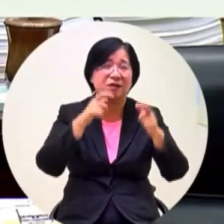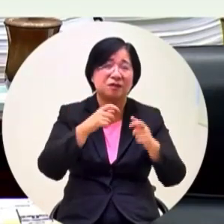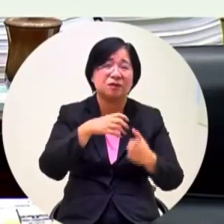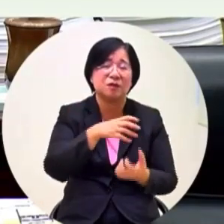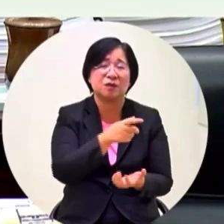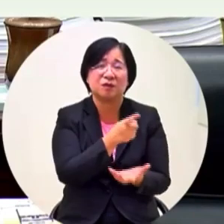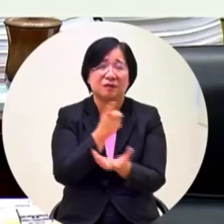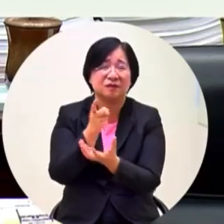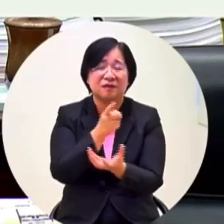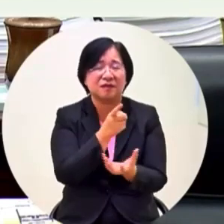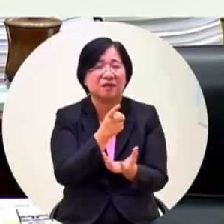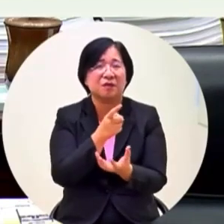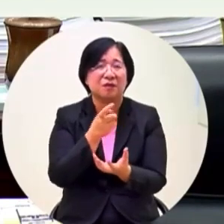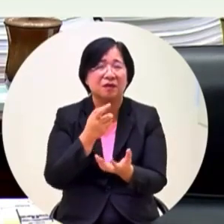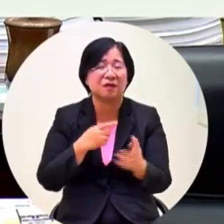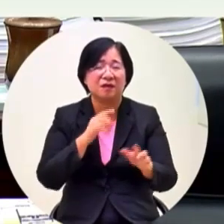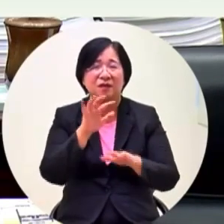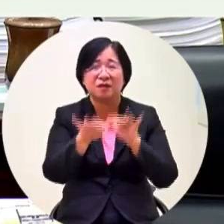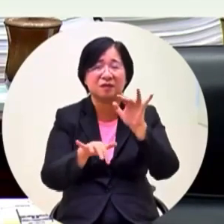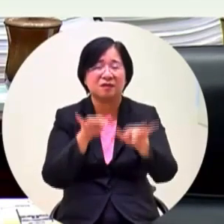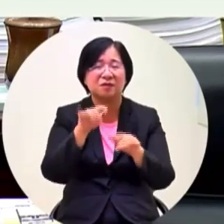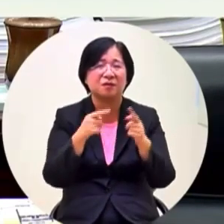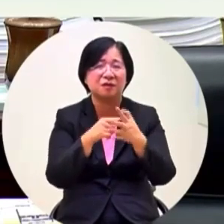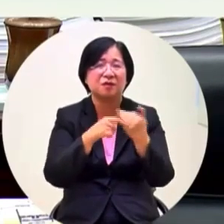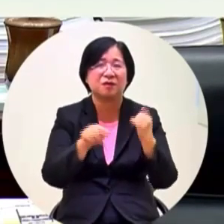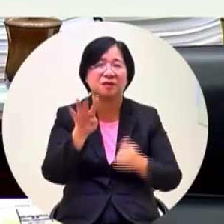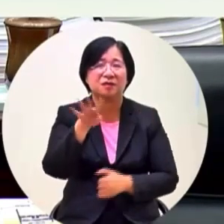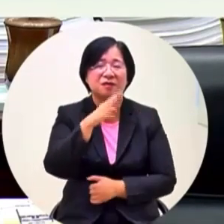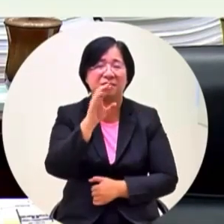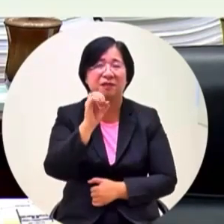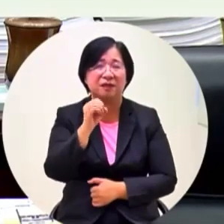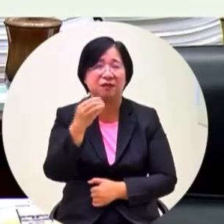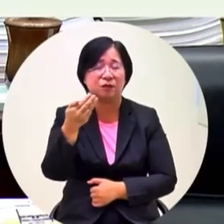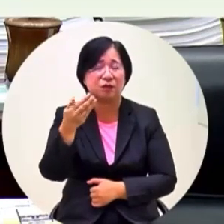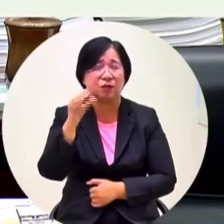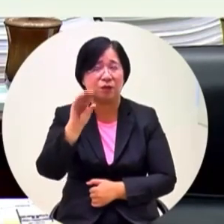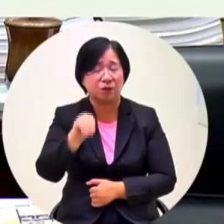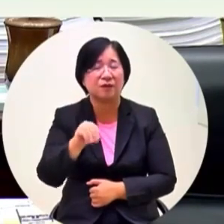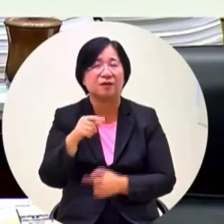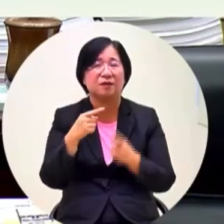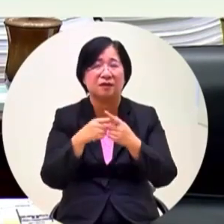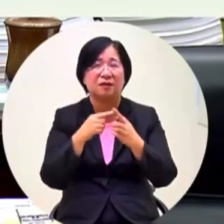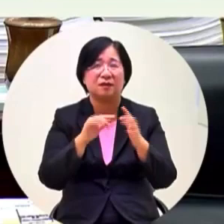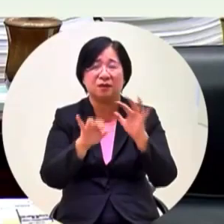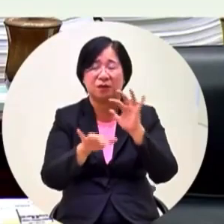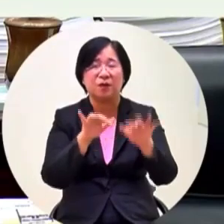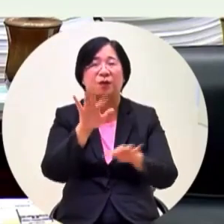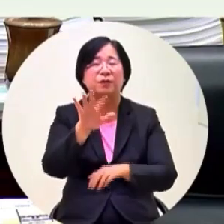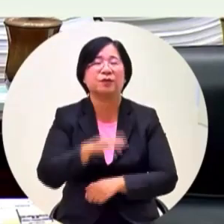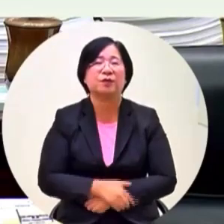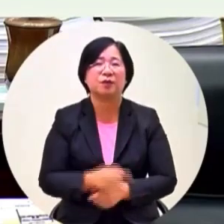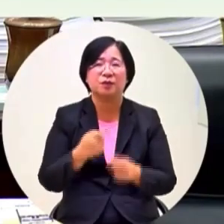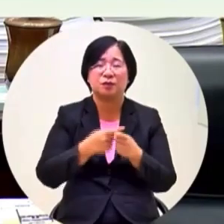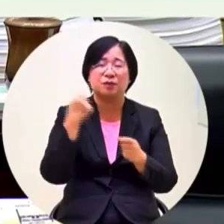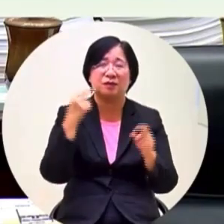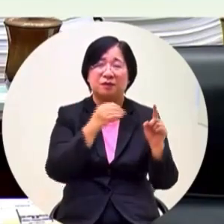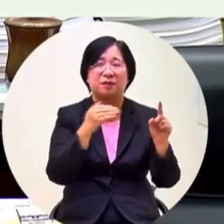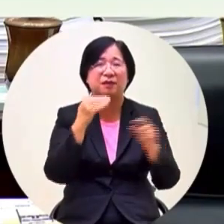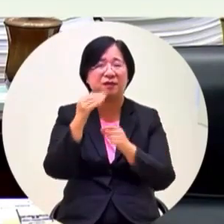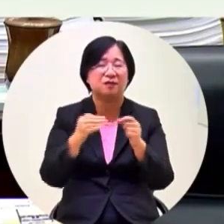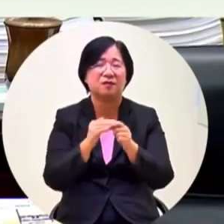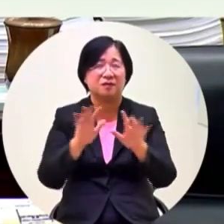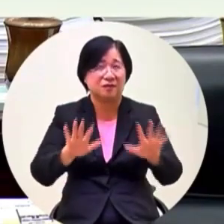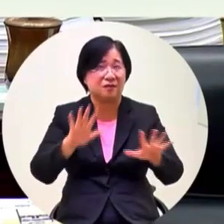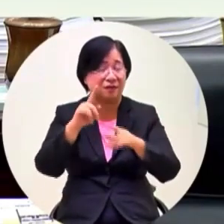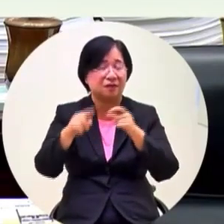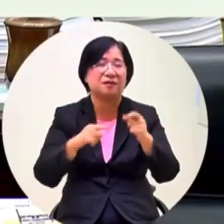参观人数有409万的人数啊。那你到去年哦，就109年呐、啊，就今年嘛，